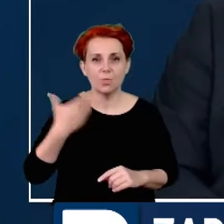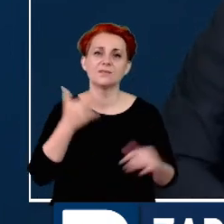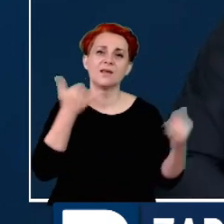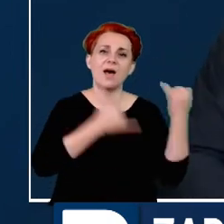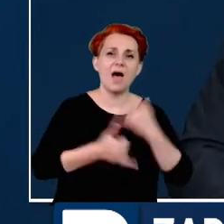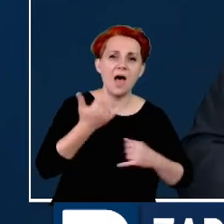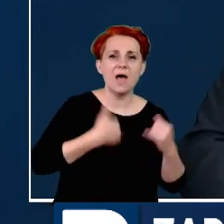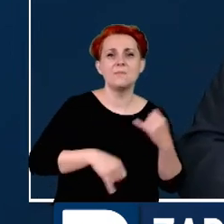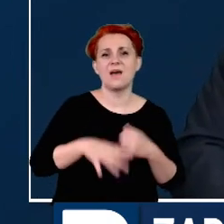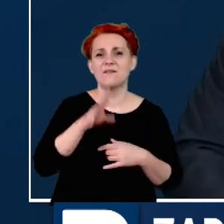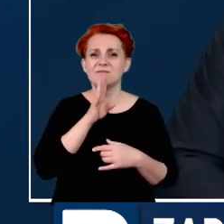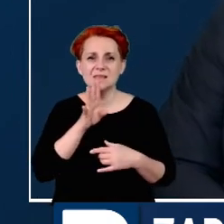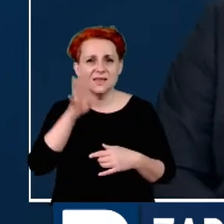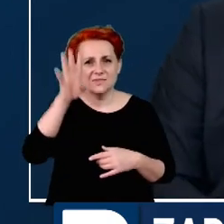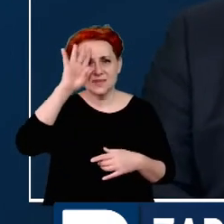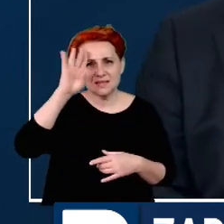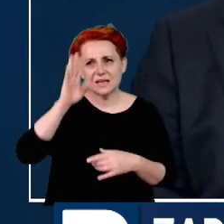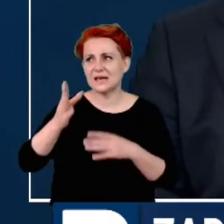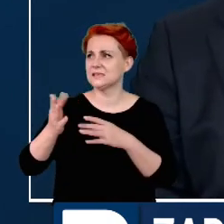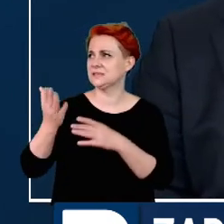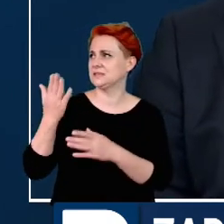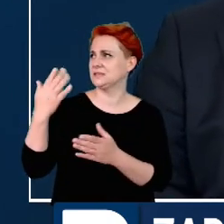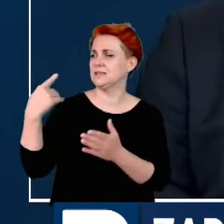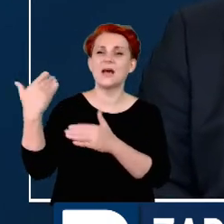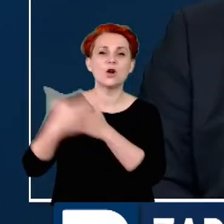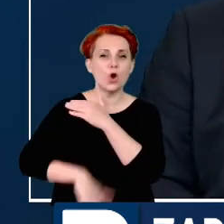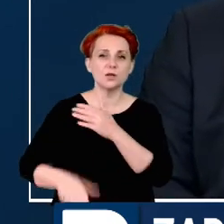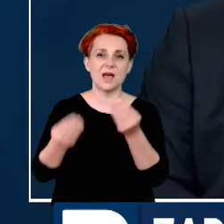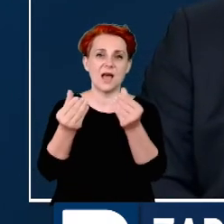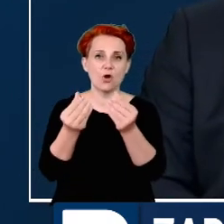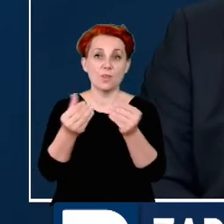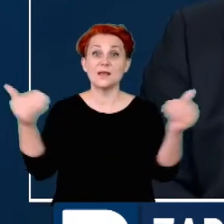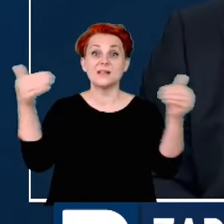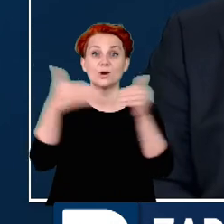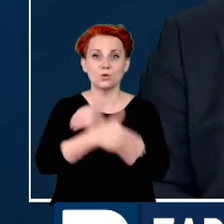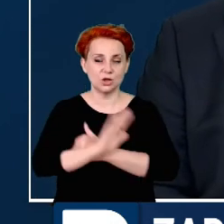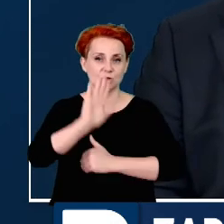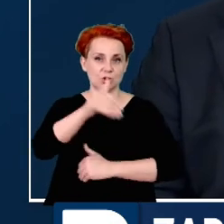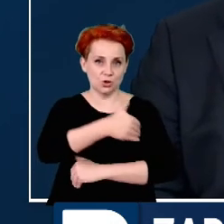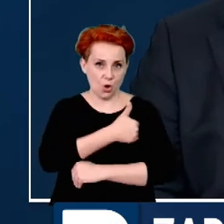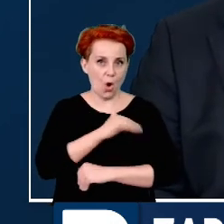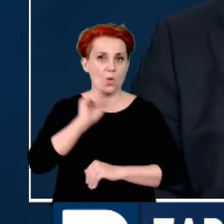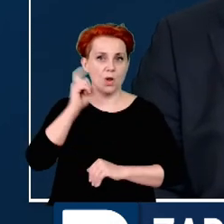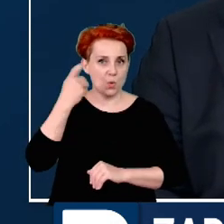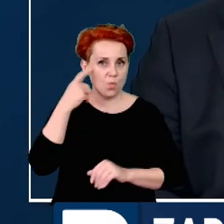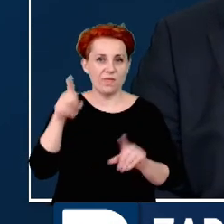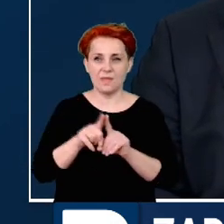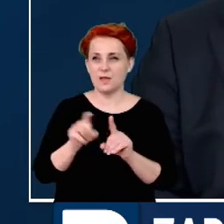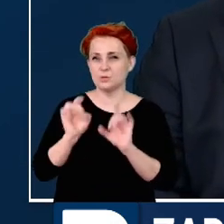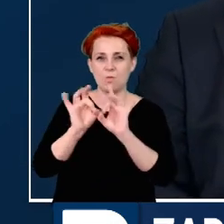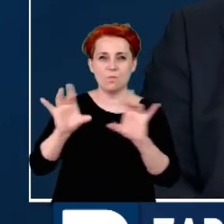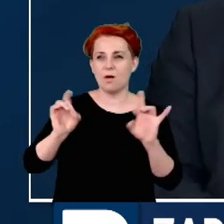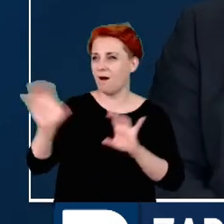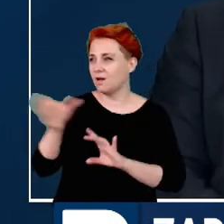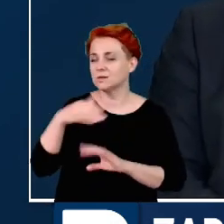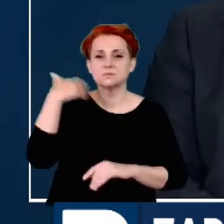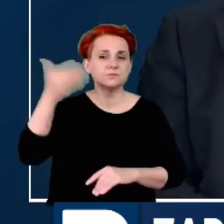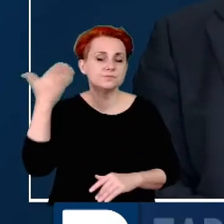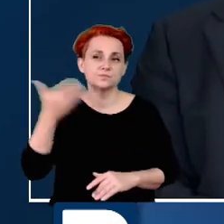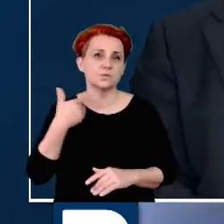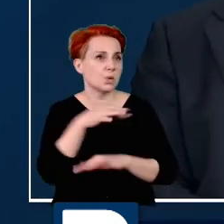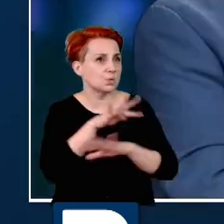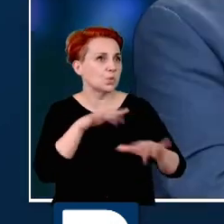fizyki. Ostatni był ekonomiczny na zakończenie roku szkolnego Szkoły Głównej. Profesor Krugman z Princeton miał wykład. Także no, wie pan, no, dzieją się rzeczy.